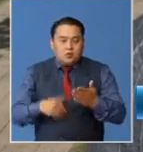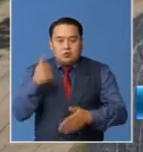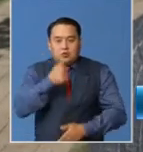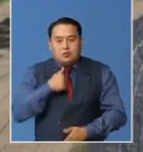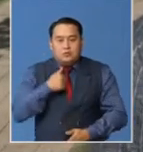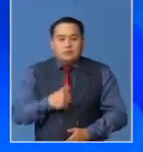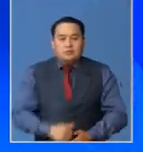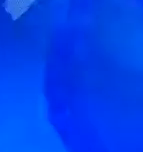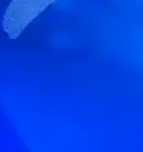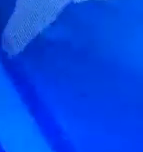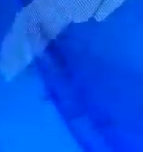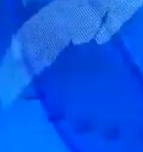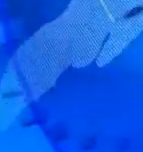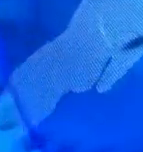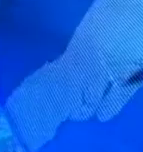годы.